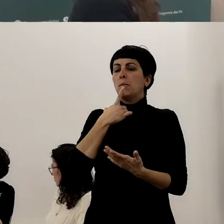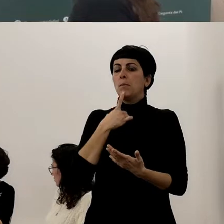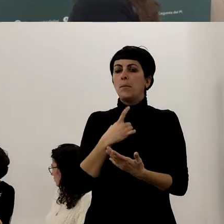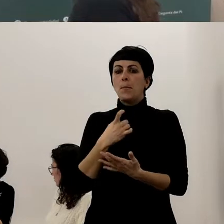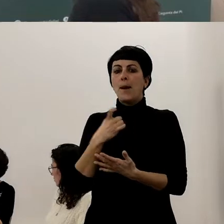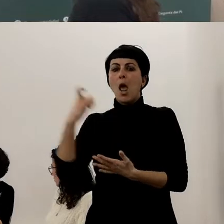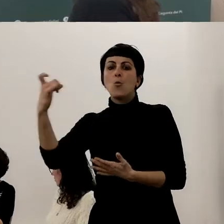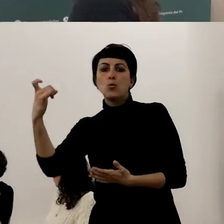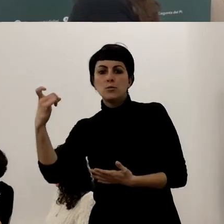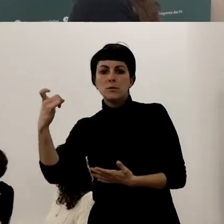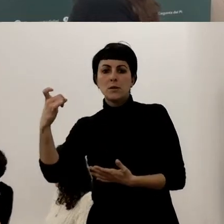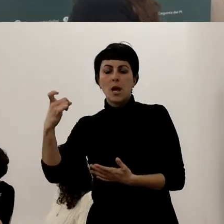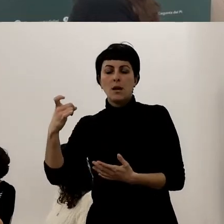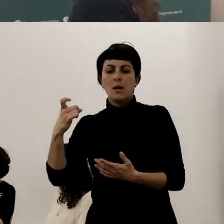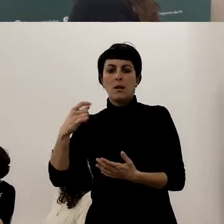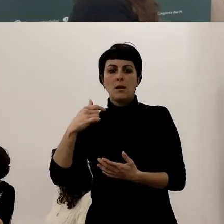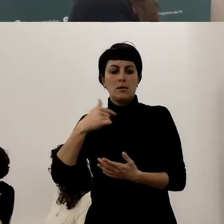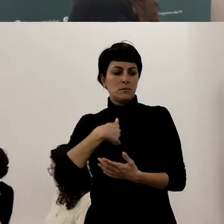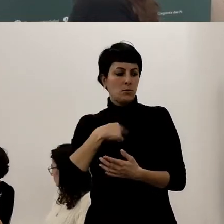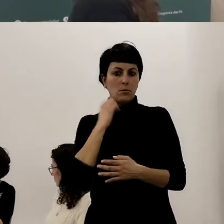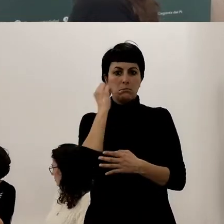preguntes primer, no? a les colles